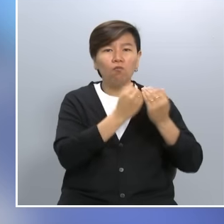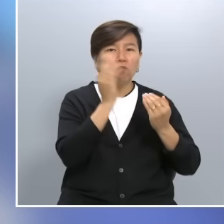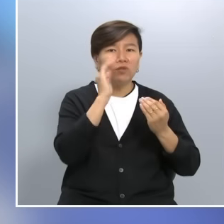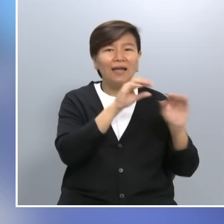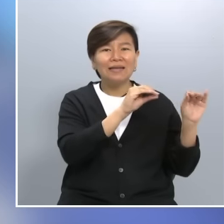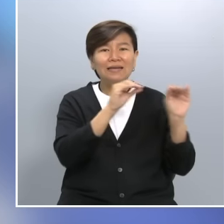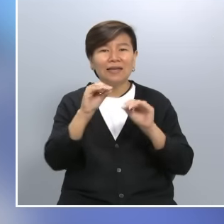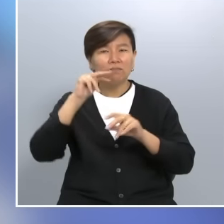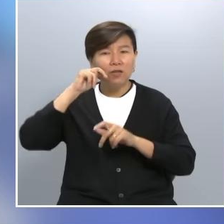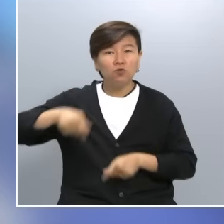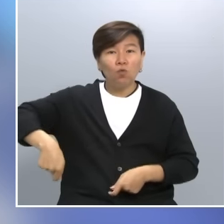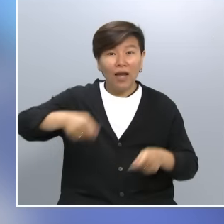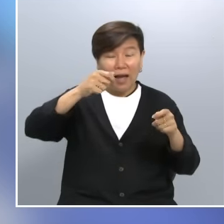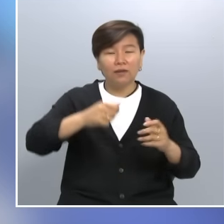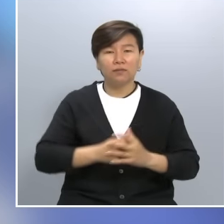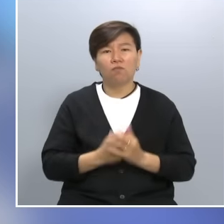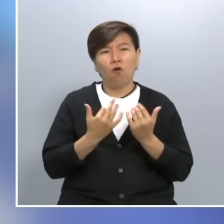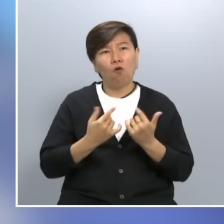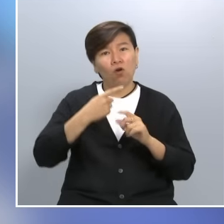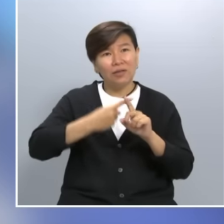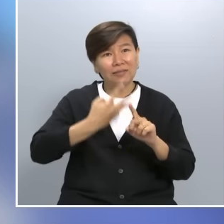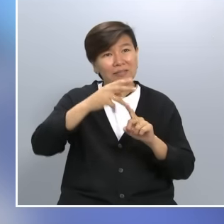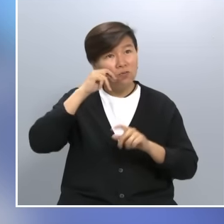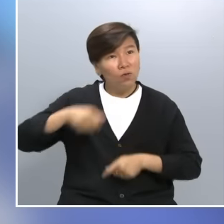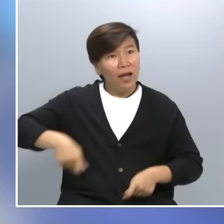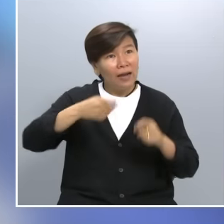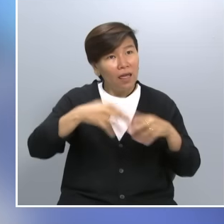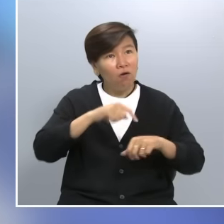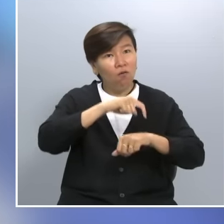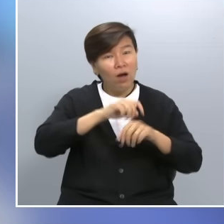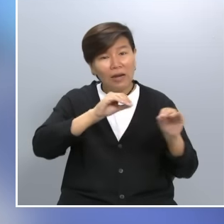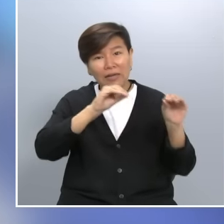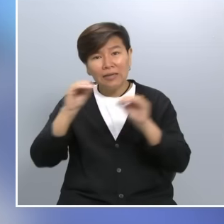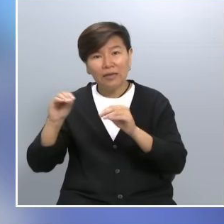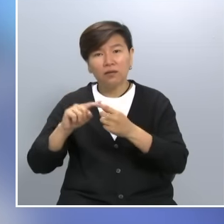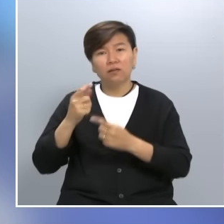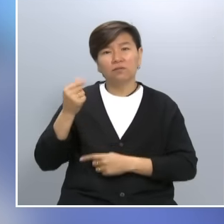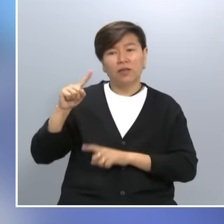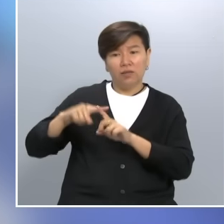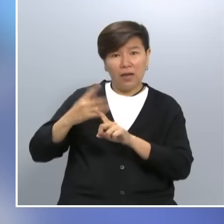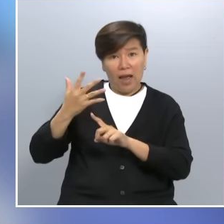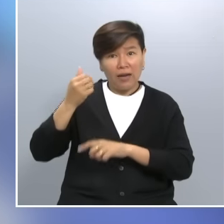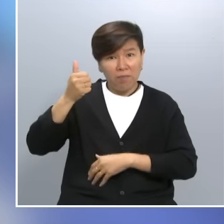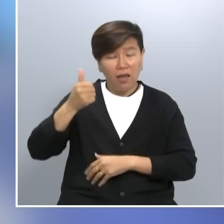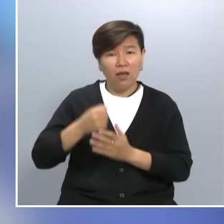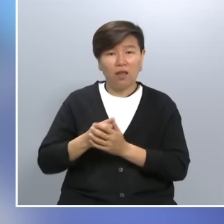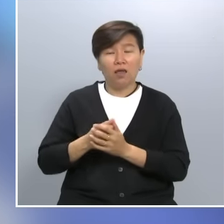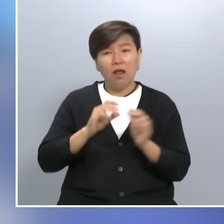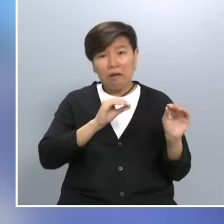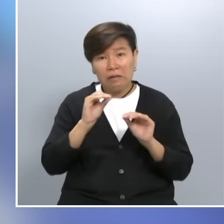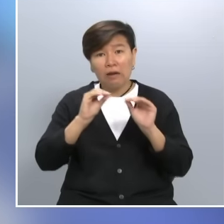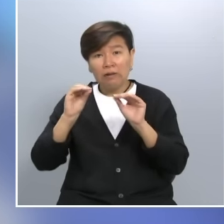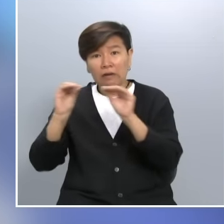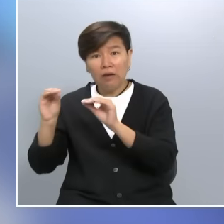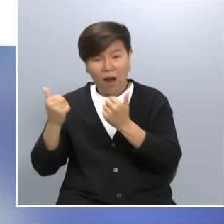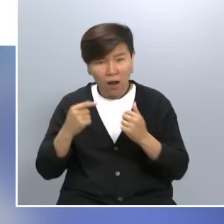สงกรานต์นะคะพอสงกรานต์อีกก็บอกว่าขอเลื่อนอีกเป็นวันที่ 11พฤษภาคมที่ผ่านมาแล้วสุดท้ายก็